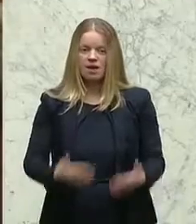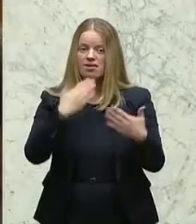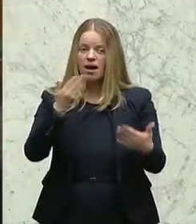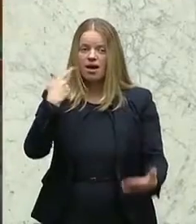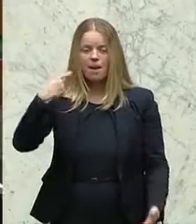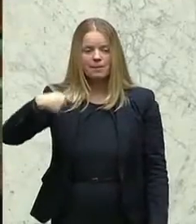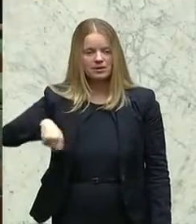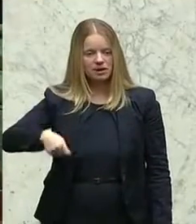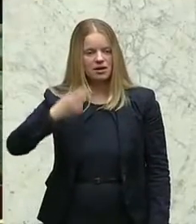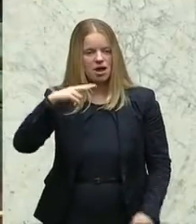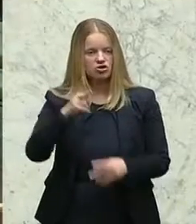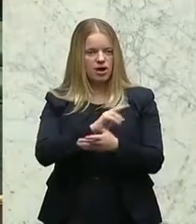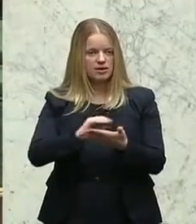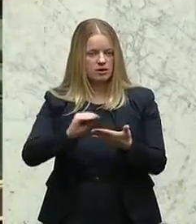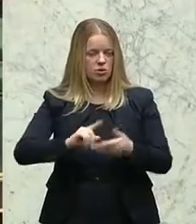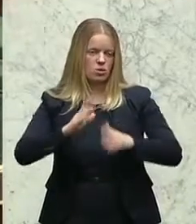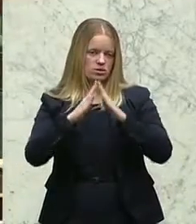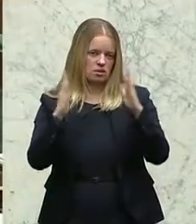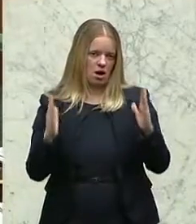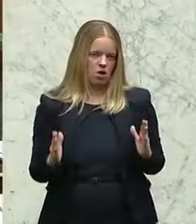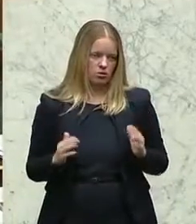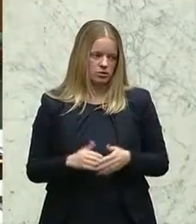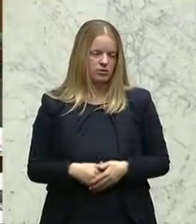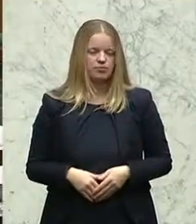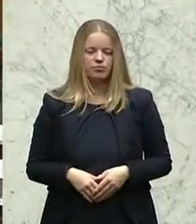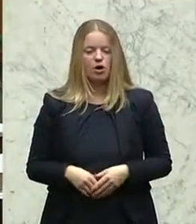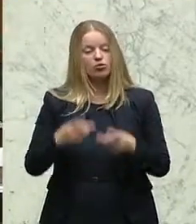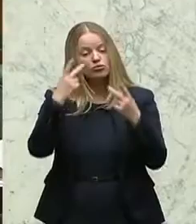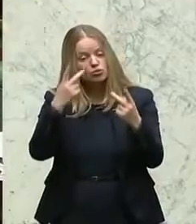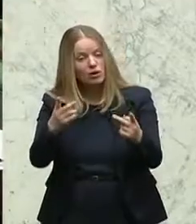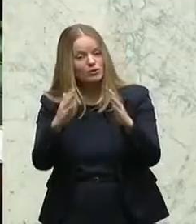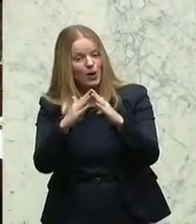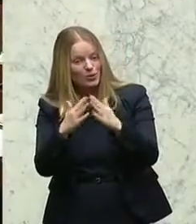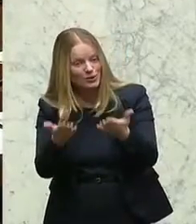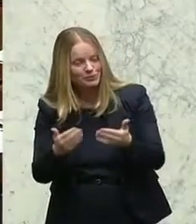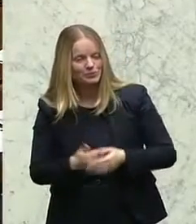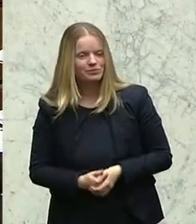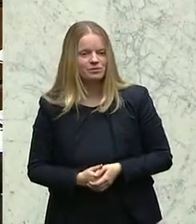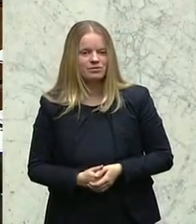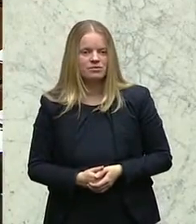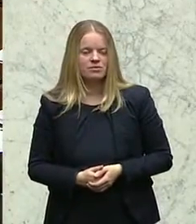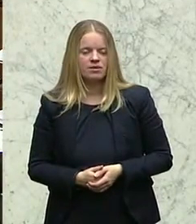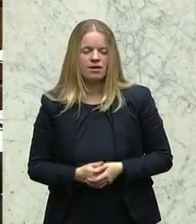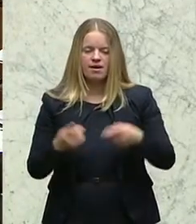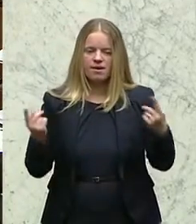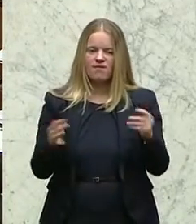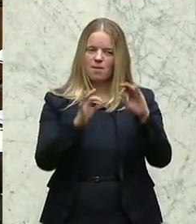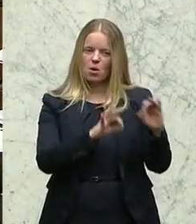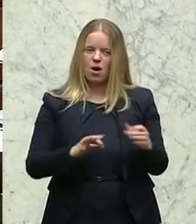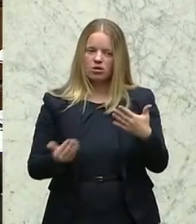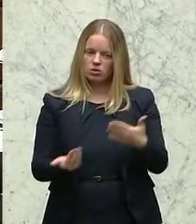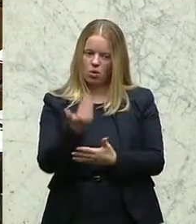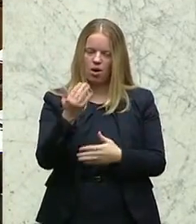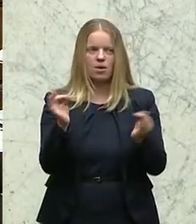Danke, Herr Präsident, Herr Staatssekretär, Hohes Haus, werte Zuseher zu Hause. Gewerbeordnung neu oder besser gesagt Umsetzung